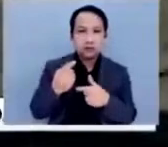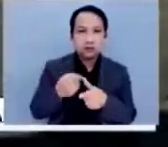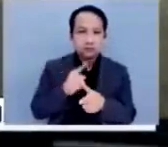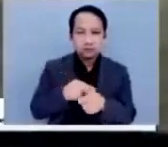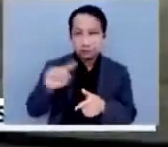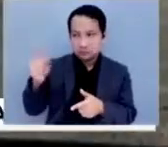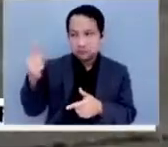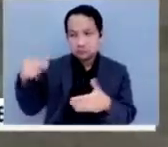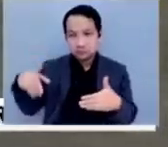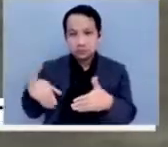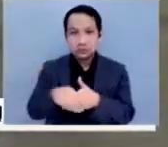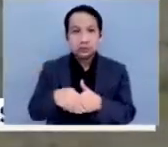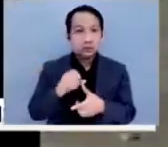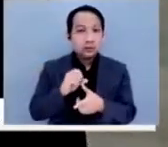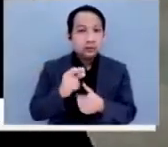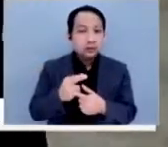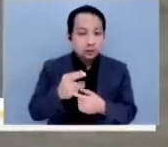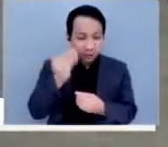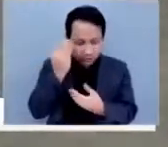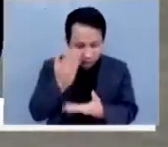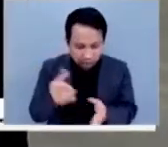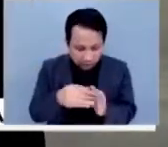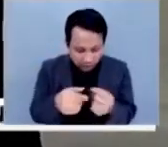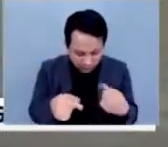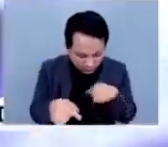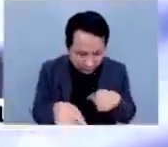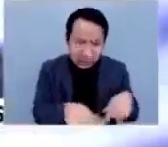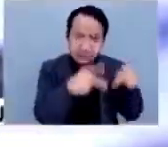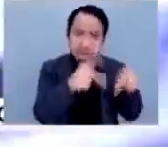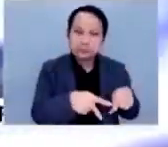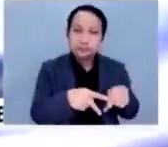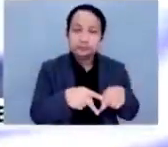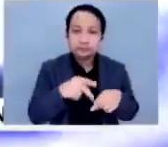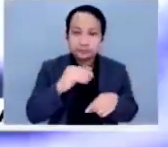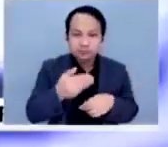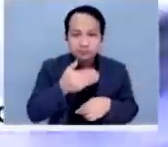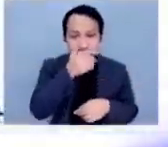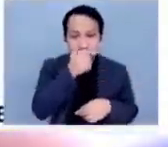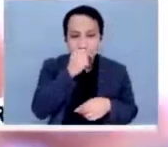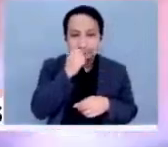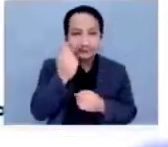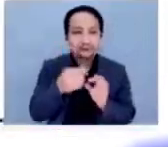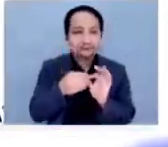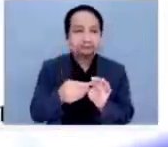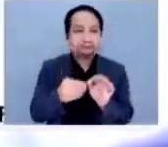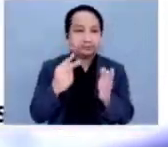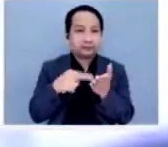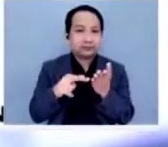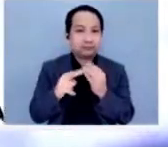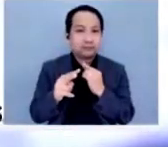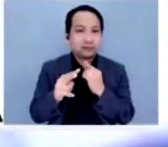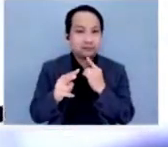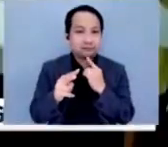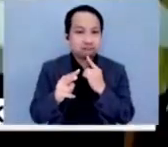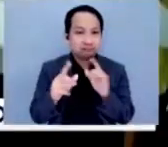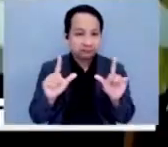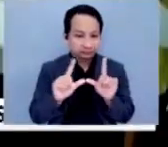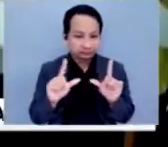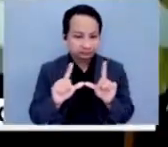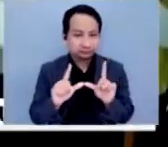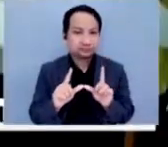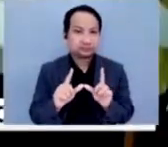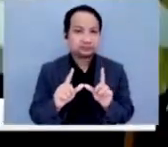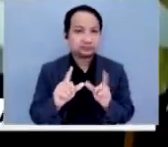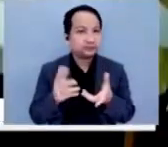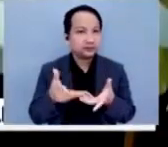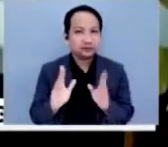o walang kapangyarihan ang taong nagkasal sa inyo o wala kayong valid marriage license. Pwede ring maging